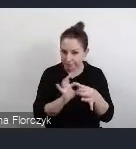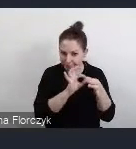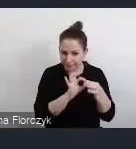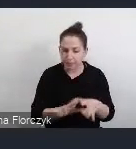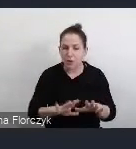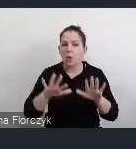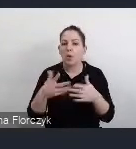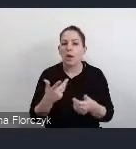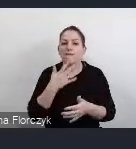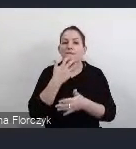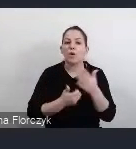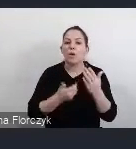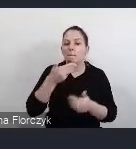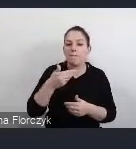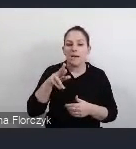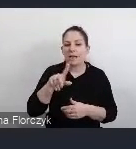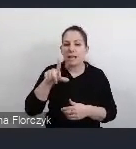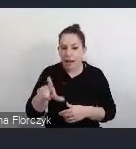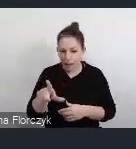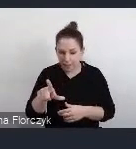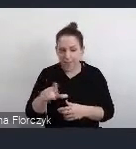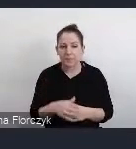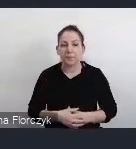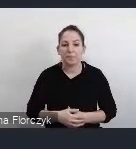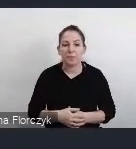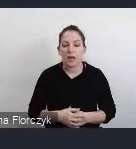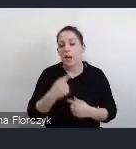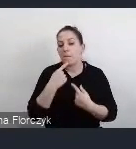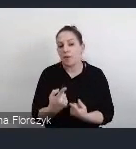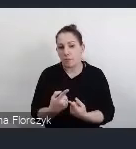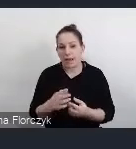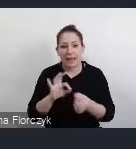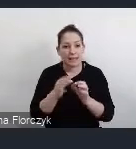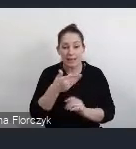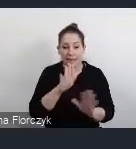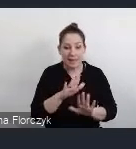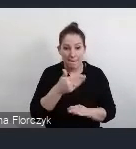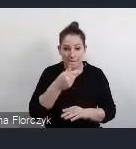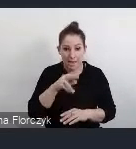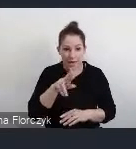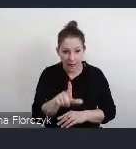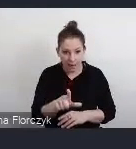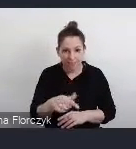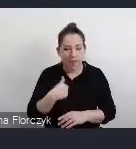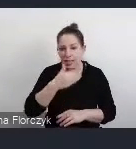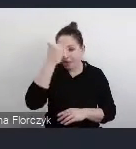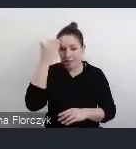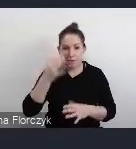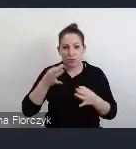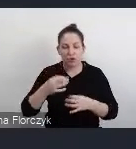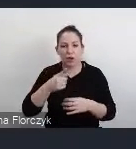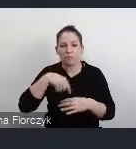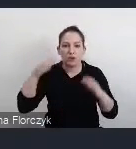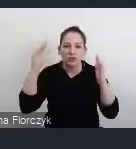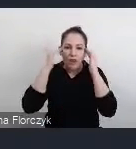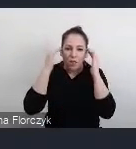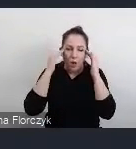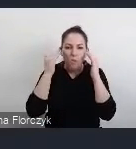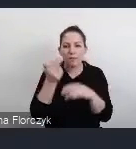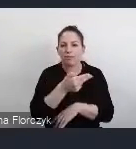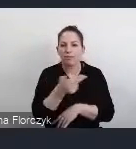czyli wykorzystanie MRL-a. No, powiem tak, gdyby nie MRL, to nie wiem, czy mamy dzisiaj świadomość